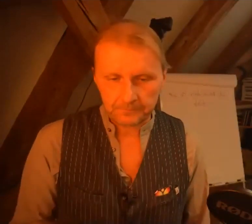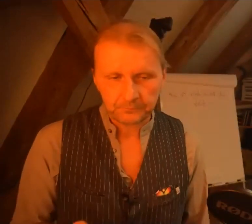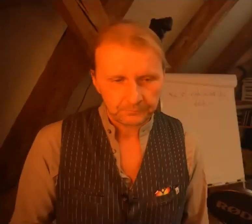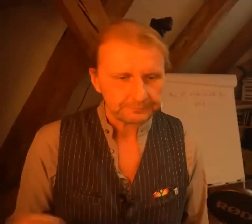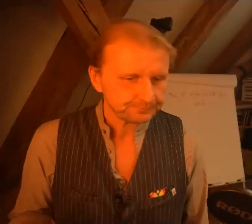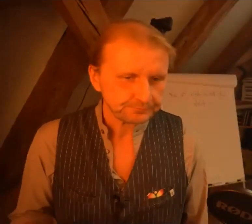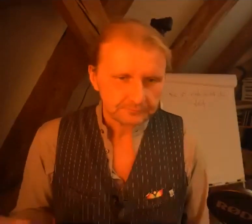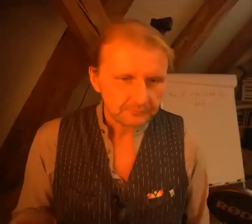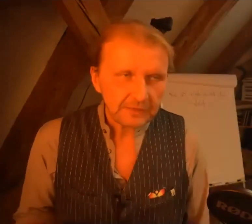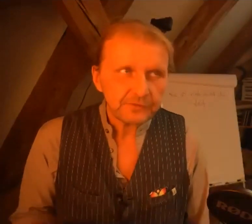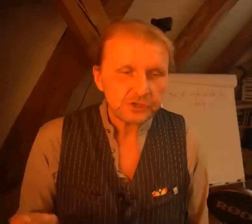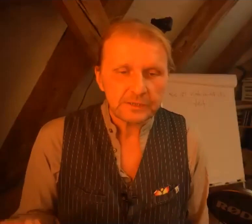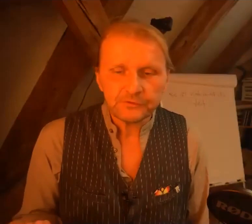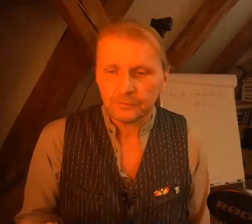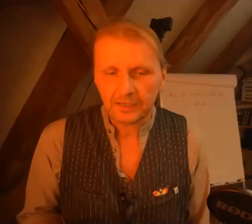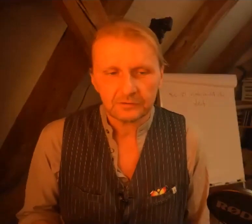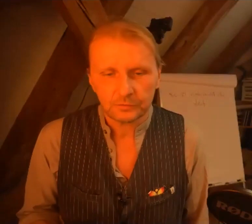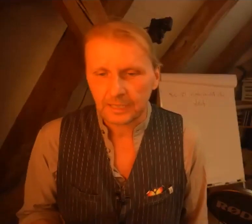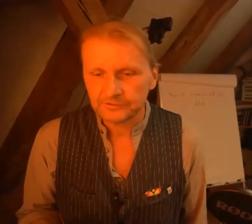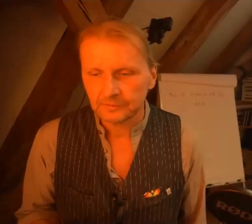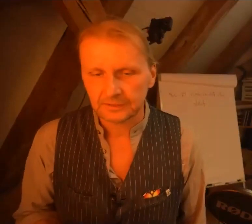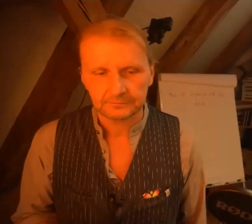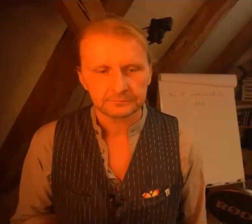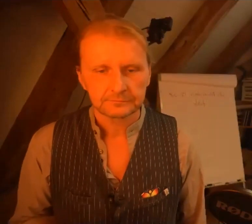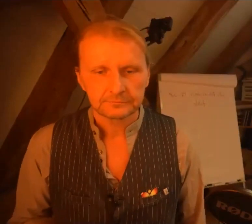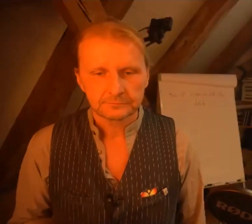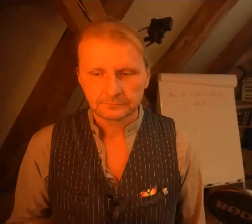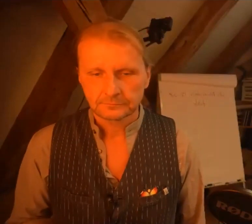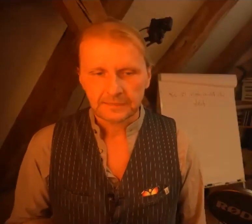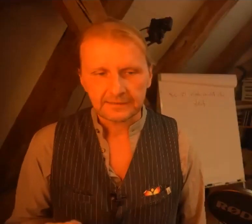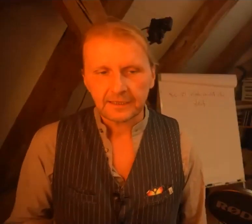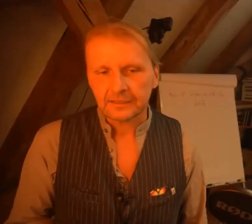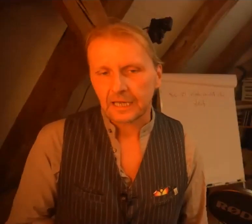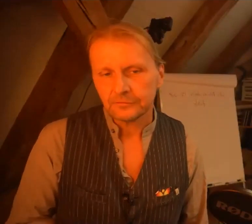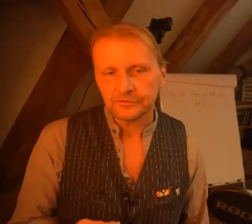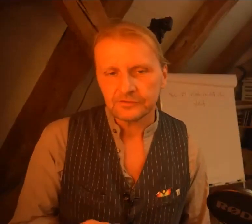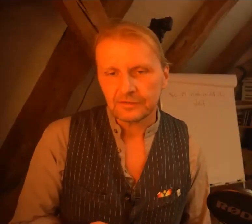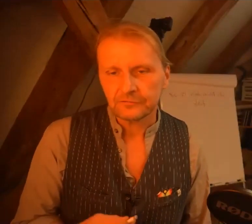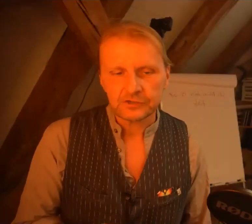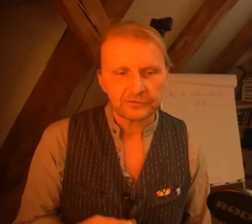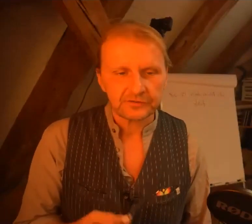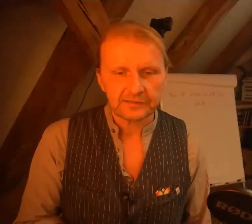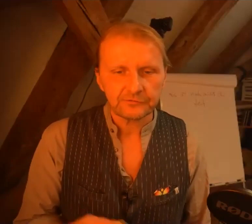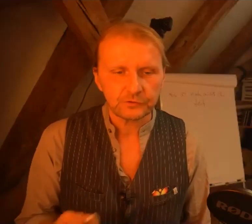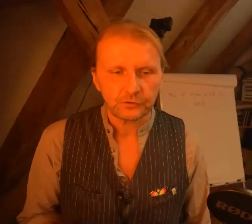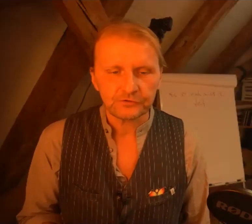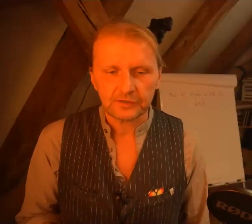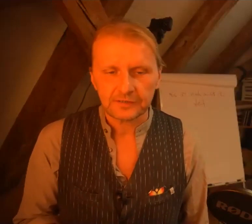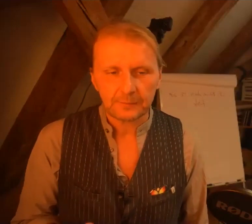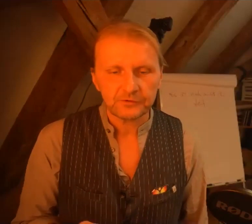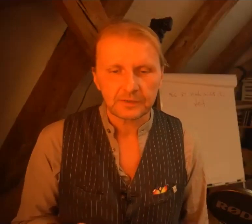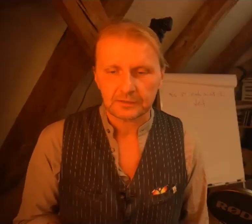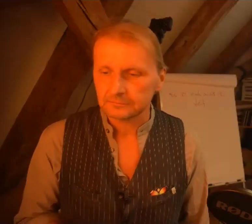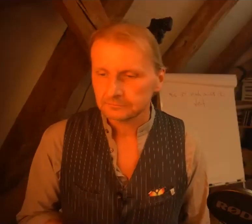Österreich entweder schlimm zu machen oder abzumildern? Hätte er den Einfluss, die Weltwirtschaftskrise für die